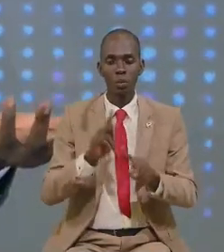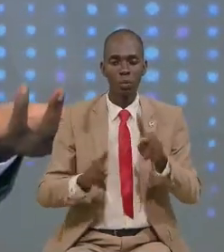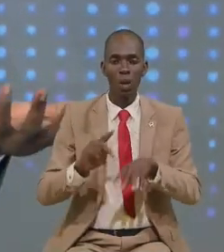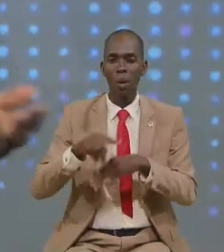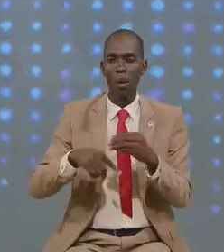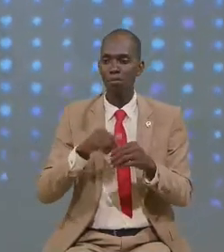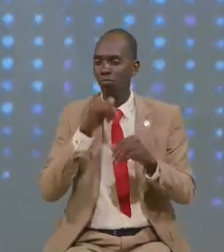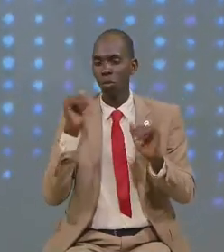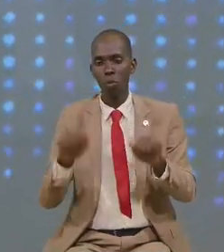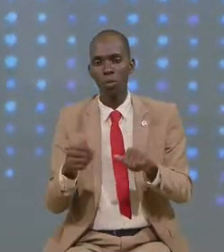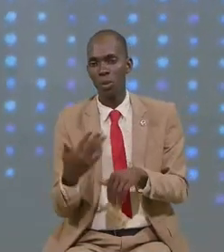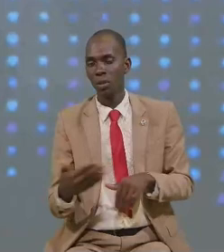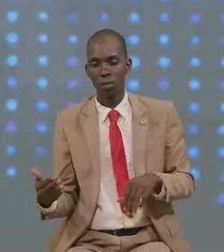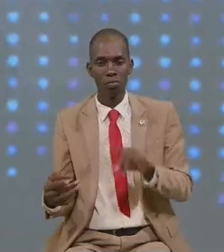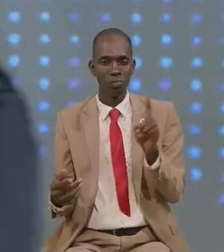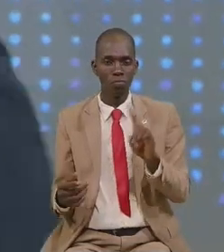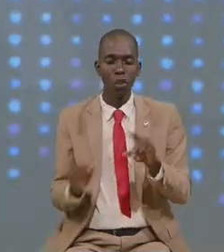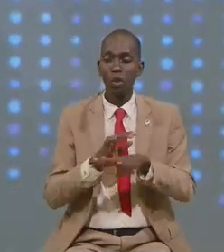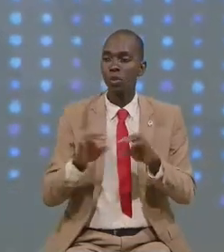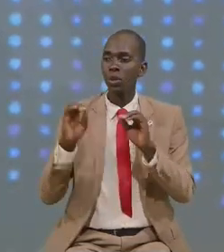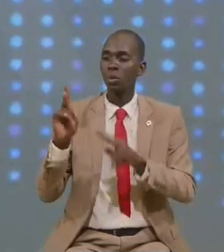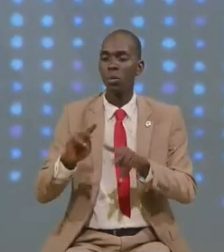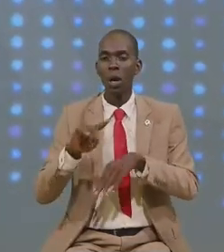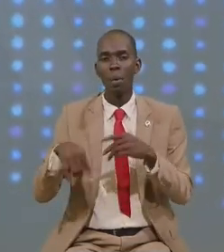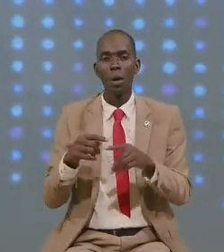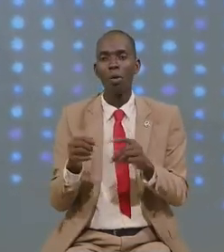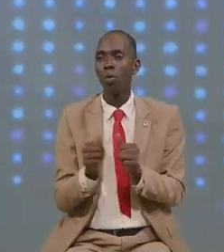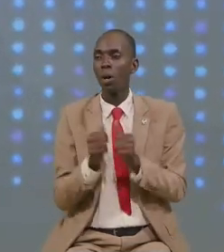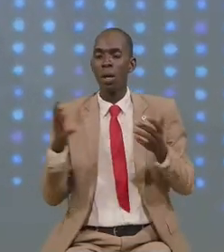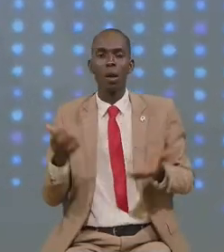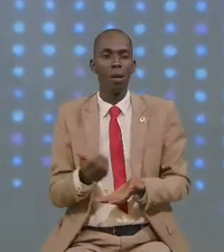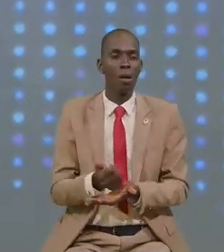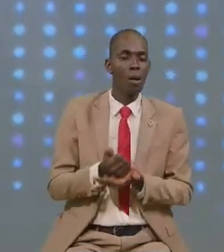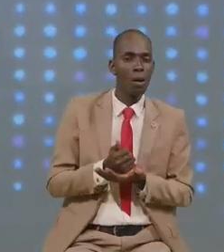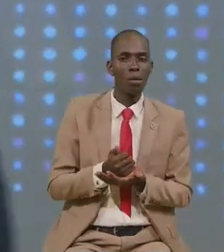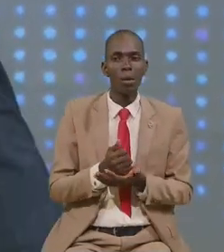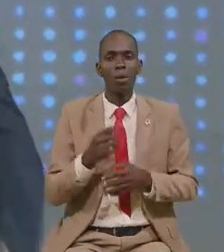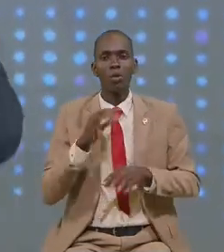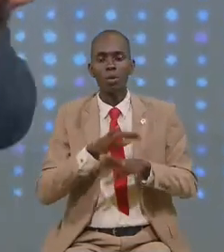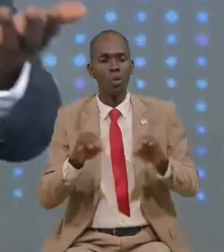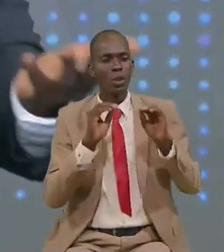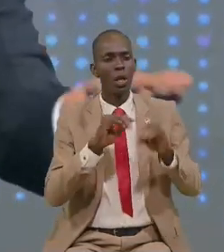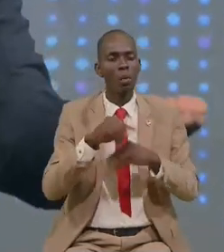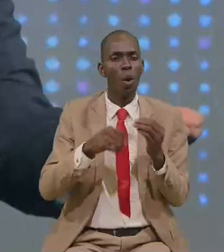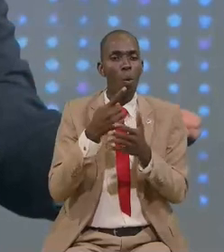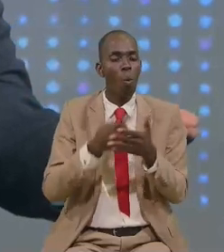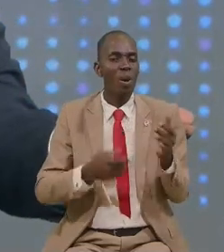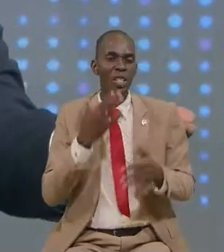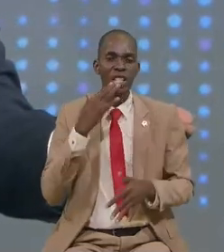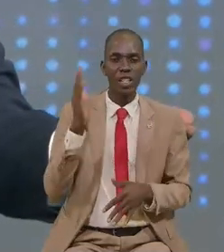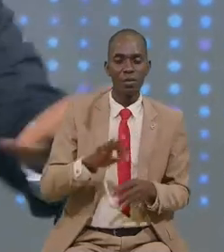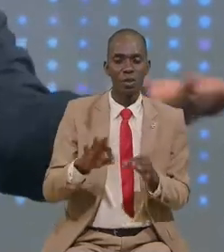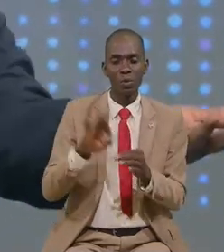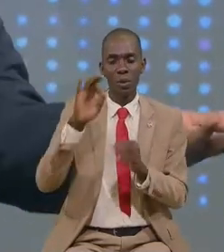impossibilités, ne leur parlez pas du désespoir ou de ce que même les mauvais esprits peuvent faire. Il vient de